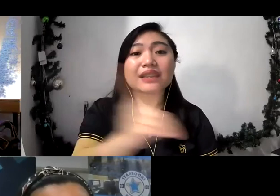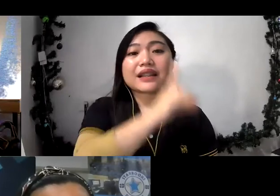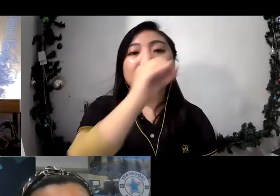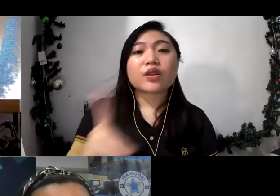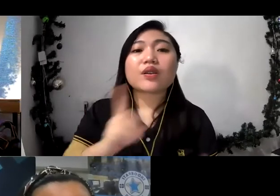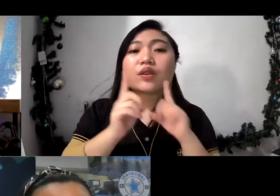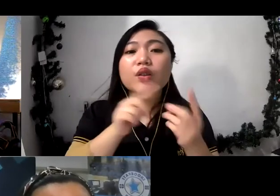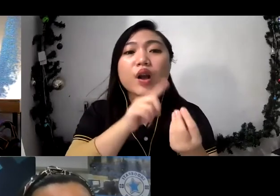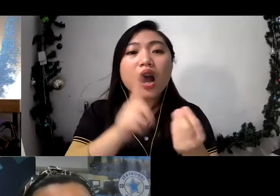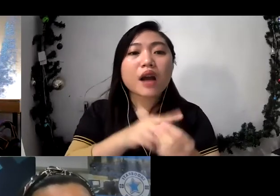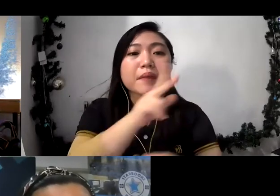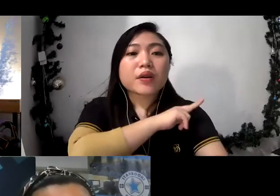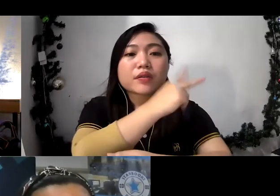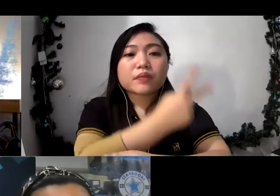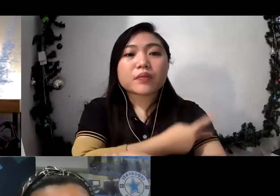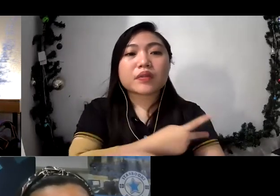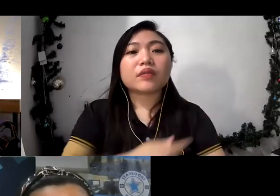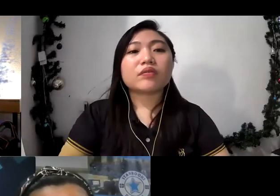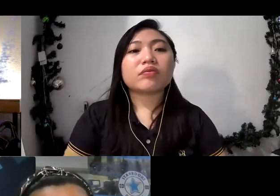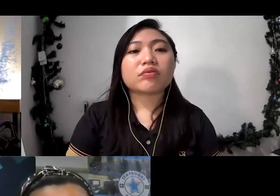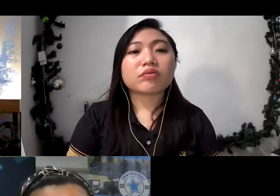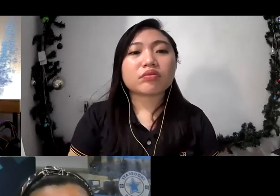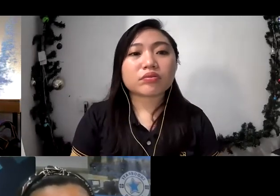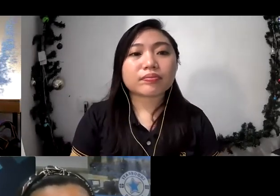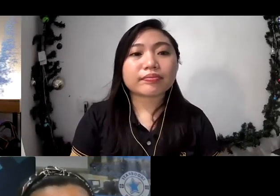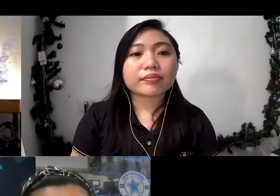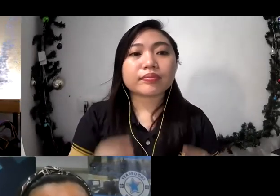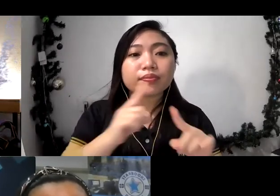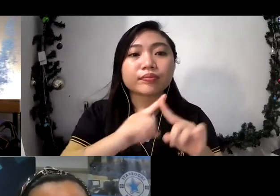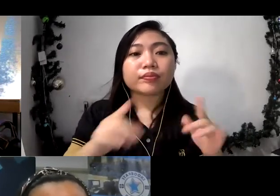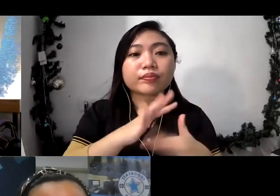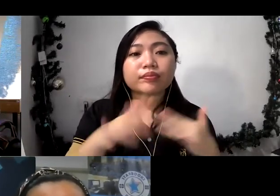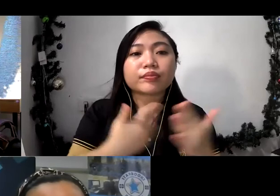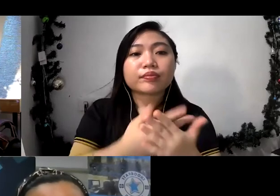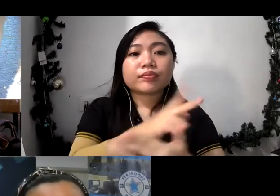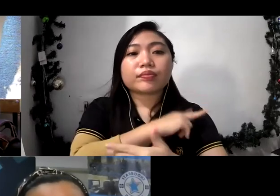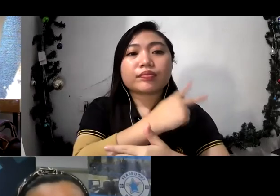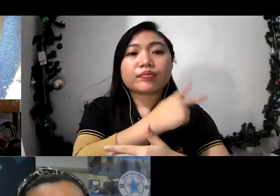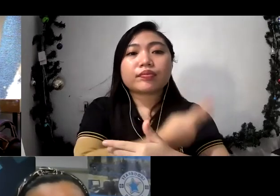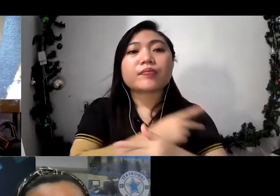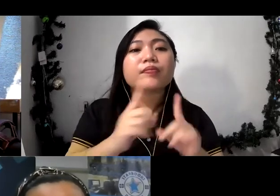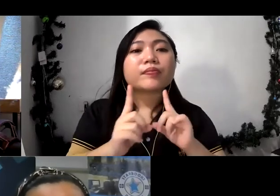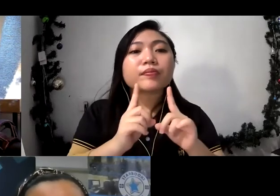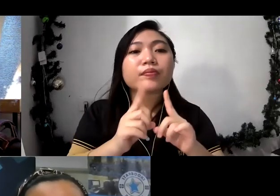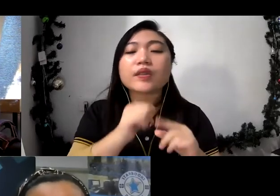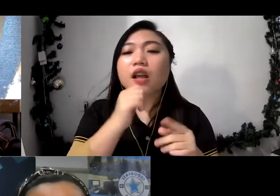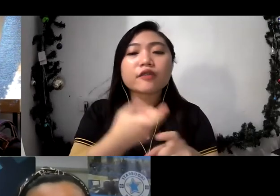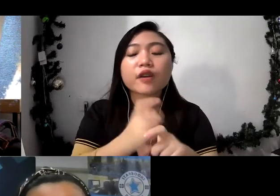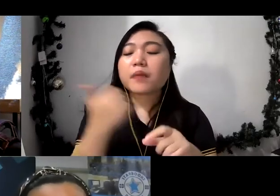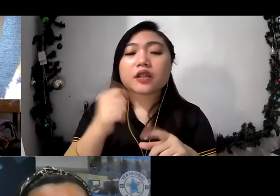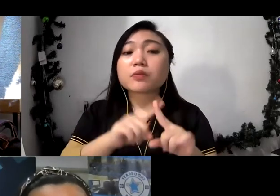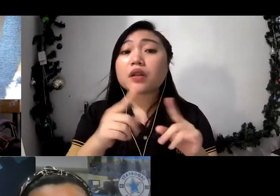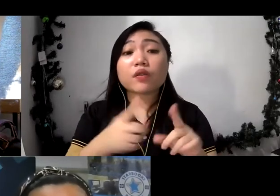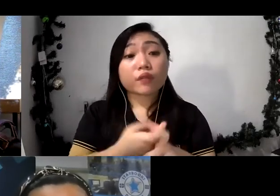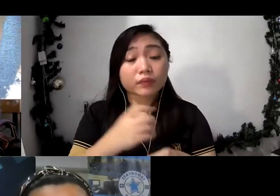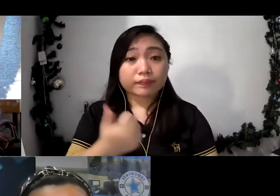no, pero ang empowerment po hindi po siya manggagaling sa iba, dapat manggagaling siya sa atin, ano, dapat maramdaman kasi kahit may